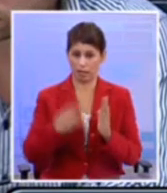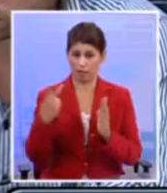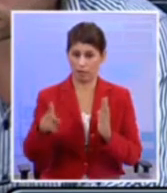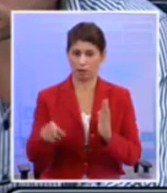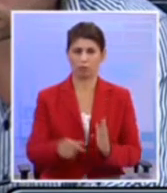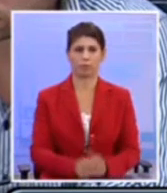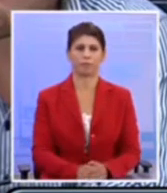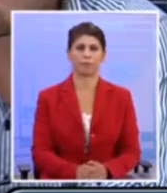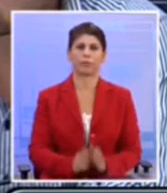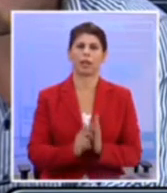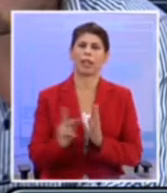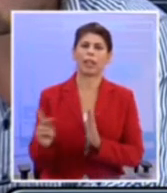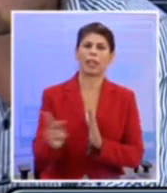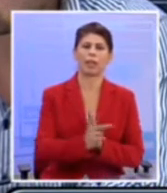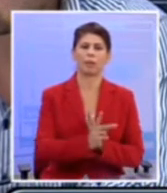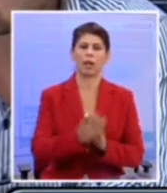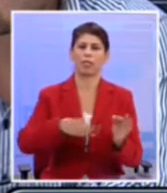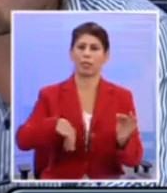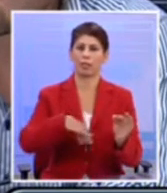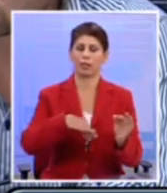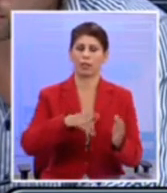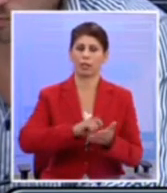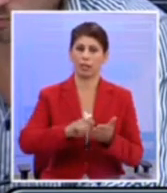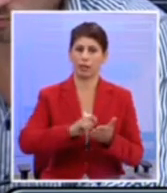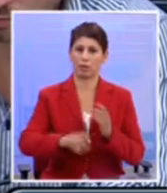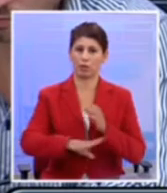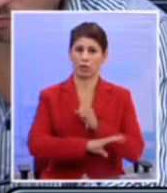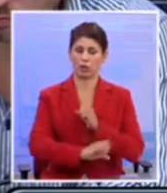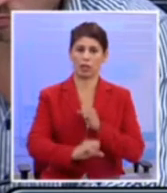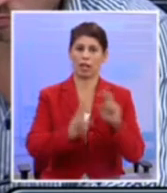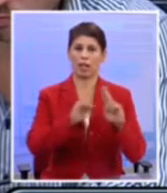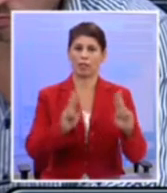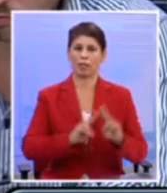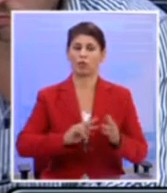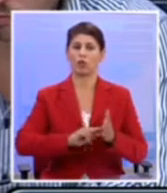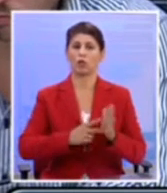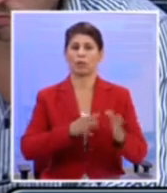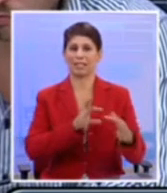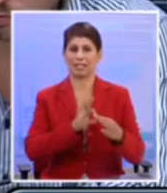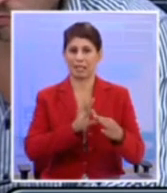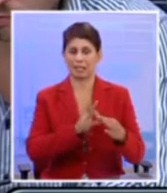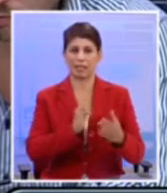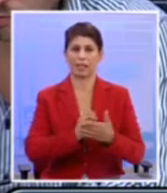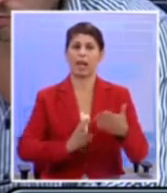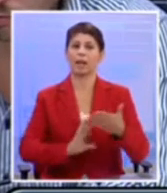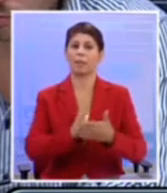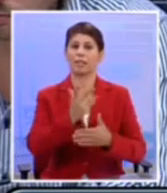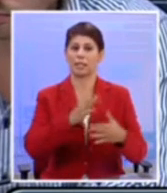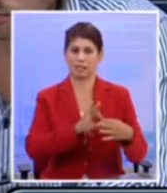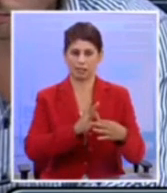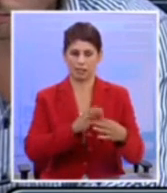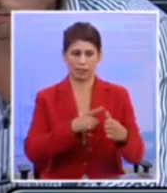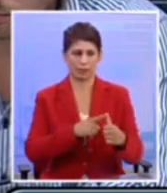το οποίο έχει κοινοποιηθεί στο διπλωματικό στο γραφείο του Γενικού Γραμματέα Διεθνούς Οικονομικής Συνεργασίας και Αναπτυξιακής